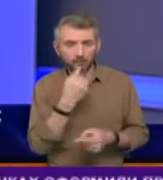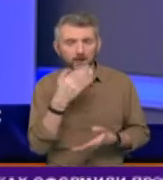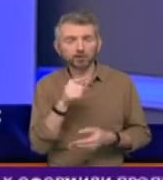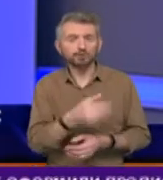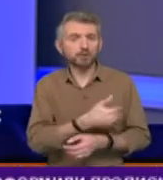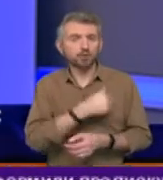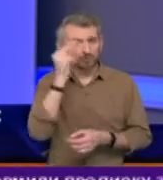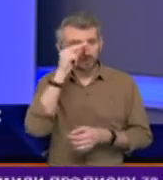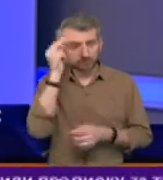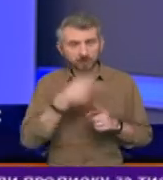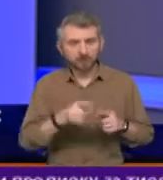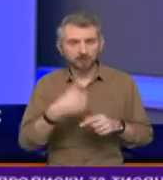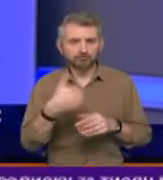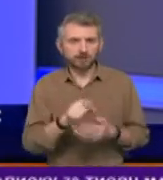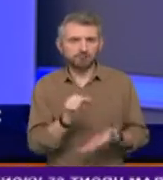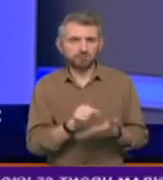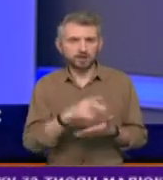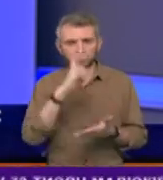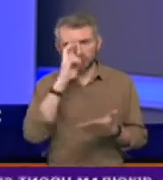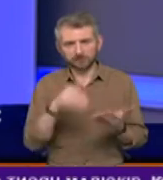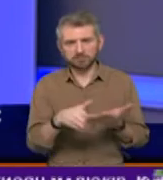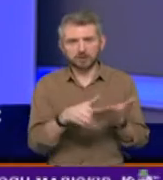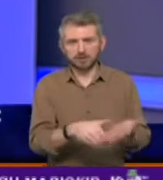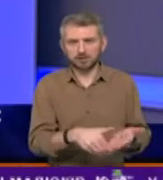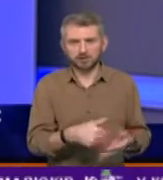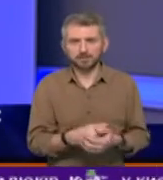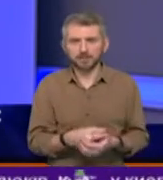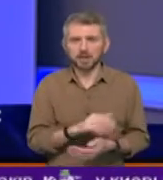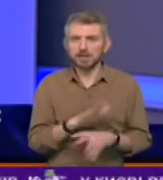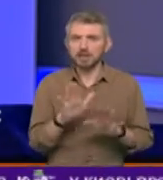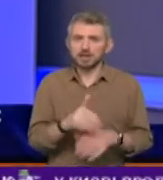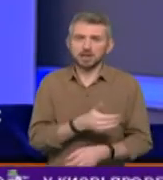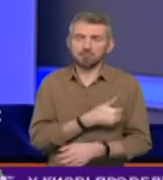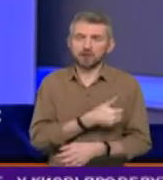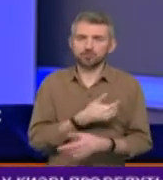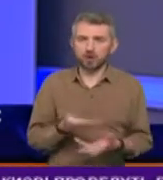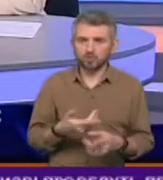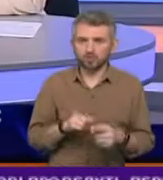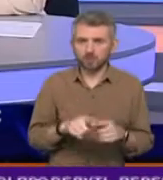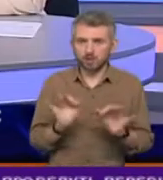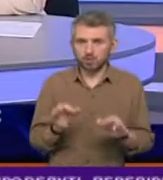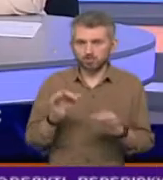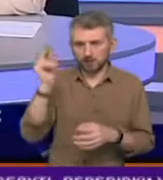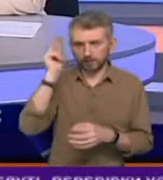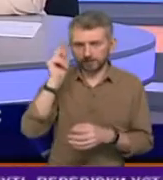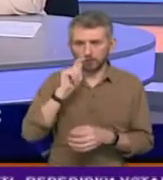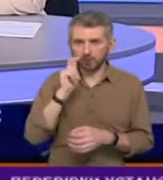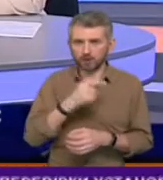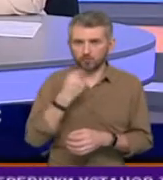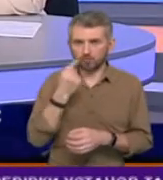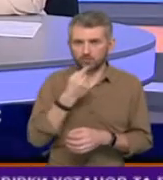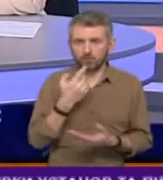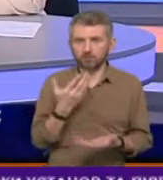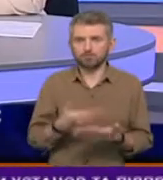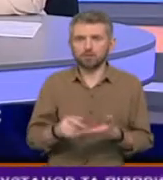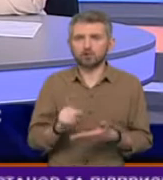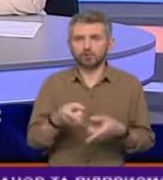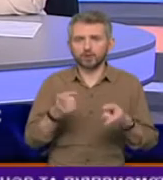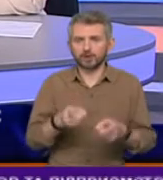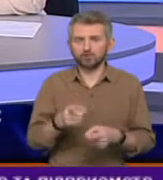є дуже спрощена процедура. По-перше, вони наскільки спрощена? Вона достатньо спрощена. По-перше, в основний період вони одразу